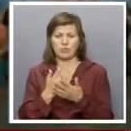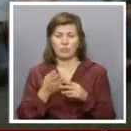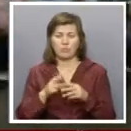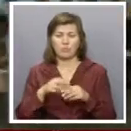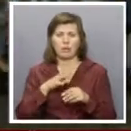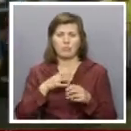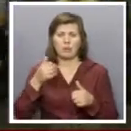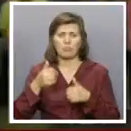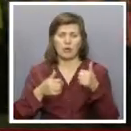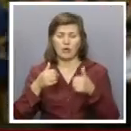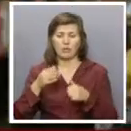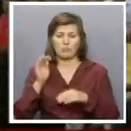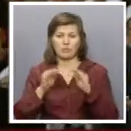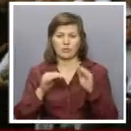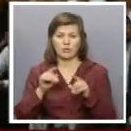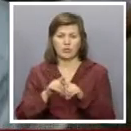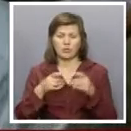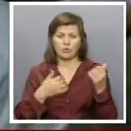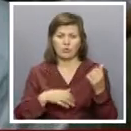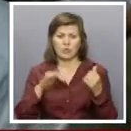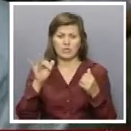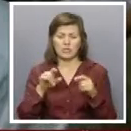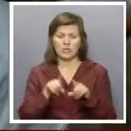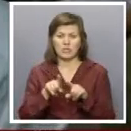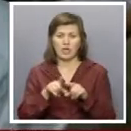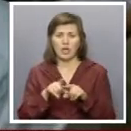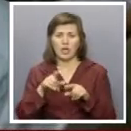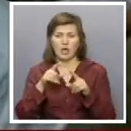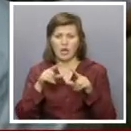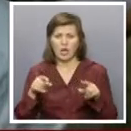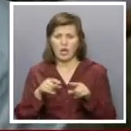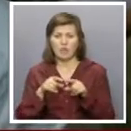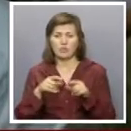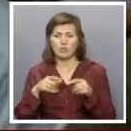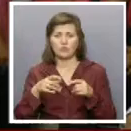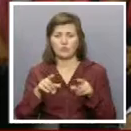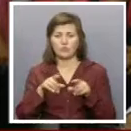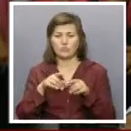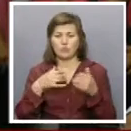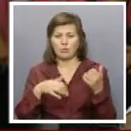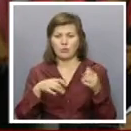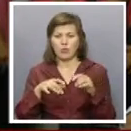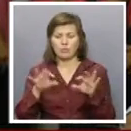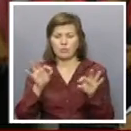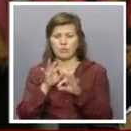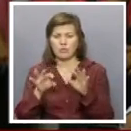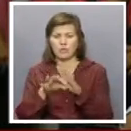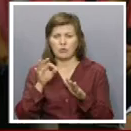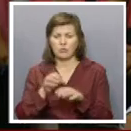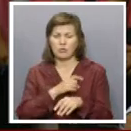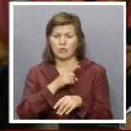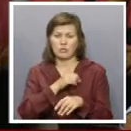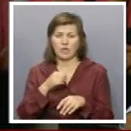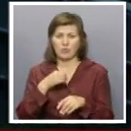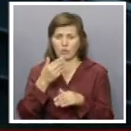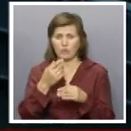қатар байқауға құрама шанақты домбыра мен қалақ домбыра бірге қатысты. Музыкалық аспапты талдау көрермен мен шеберлердің